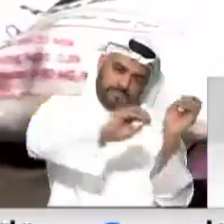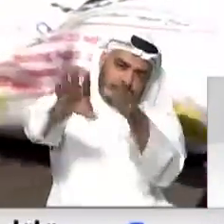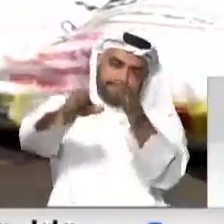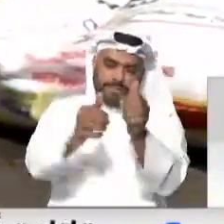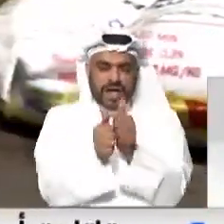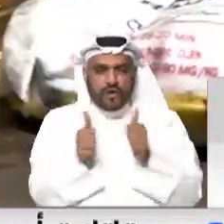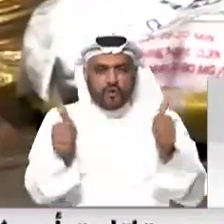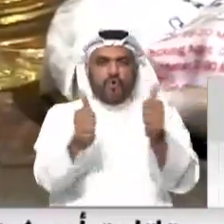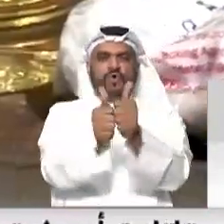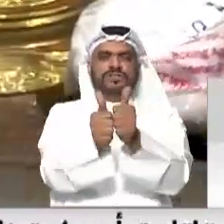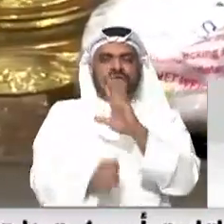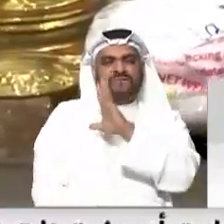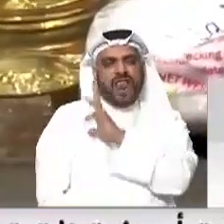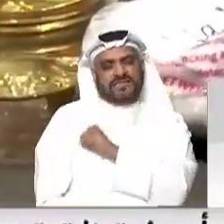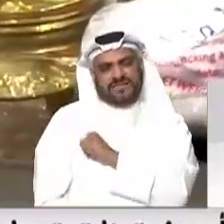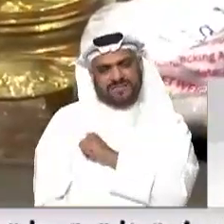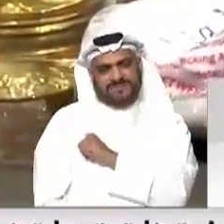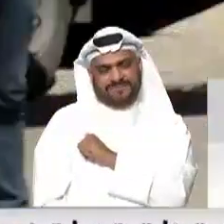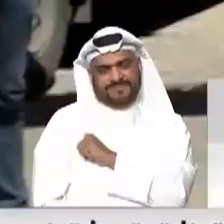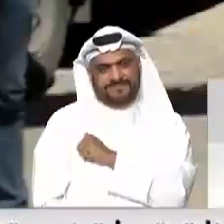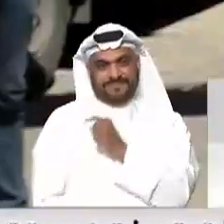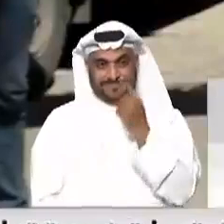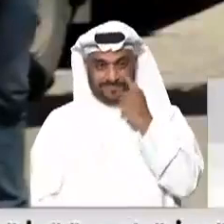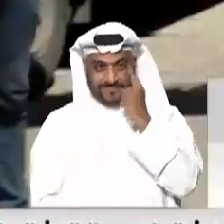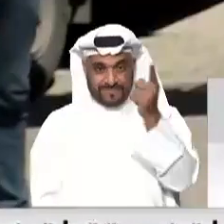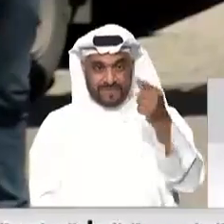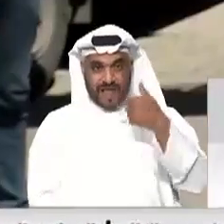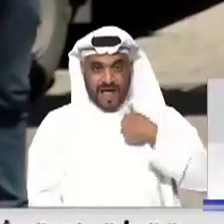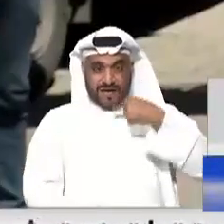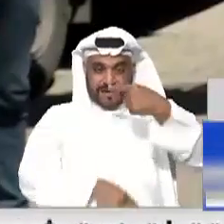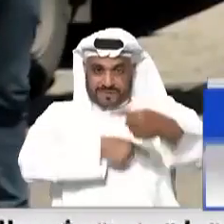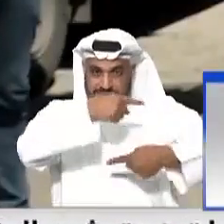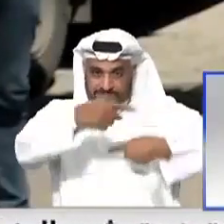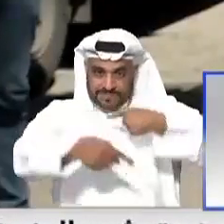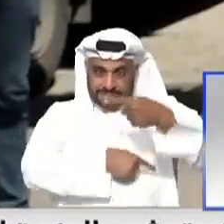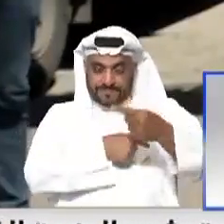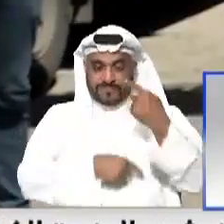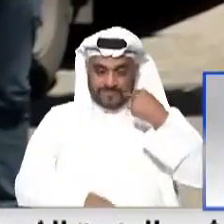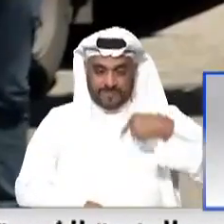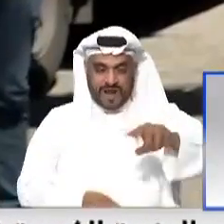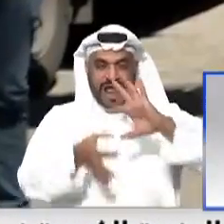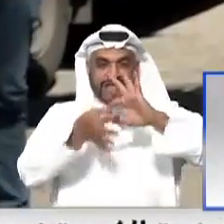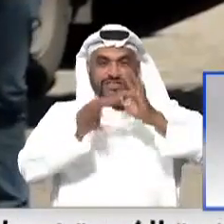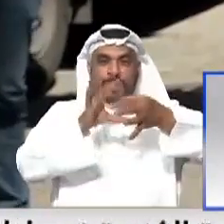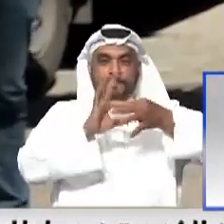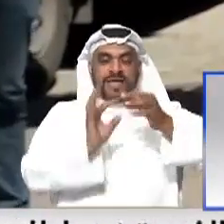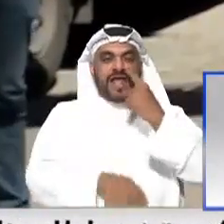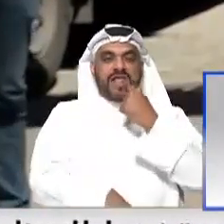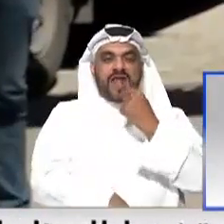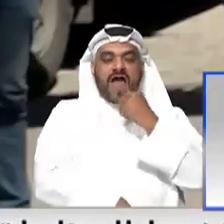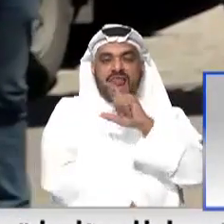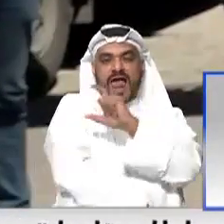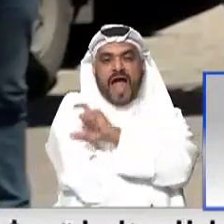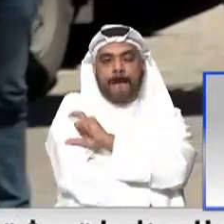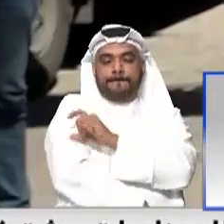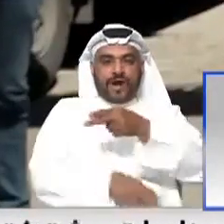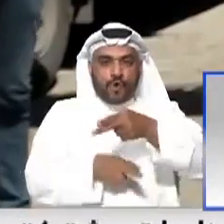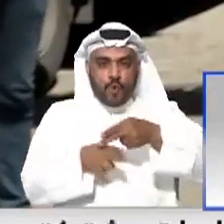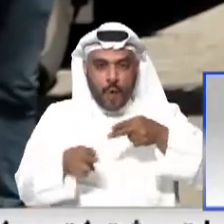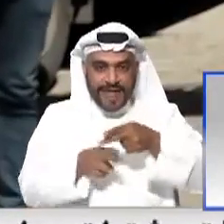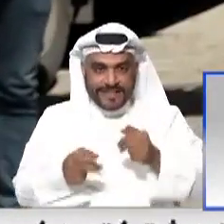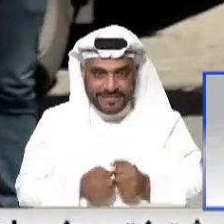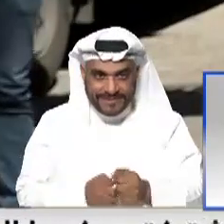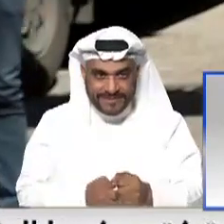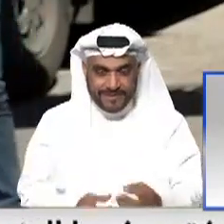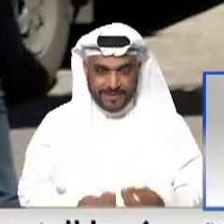5 مناطق في لبنان. تستمر جمعية الهلال الأحمر الكويتي بدعم أشقائنا الفلسطينيين في لبنان وأينما